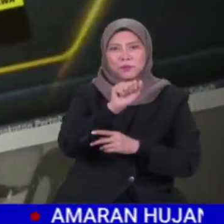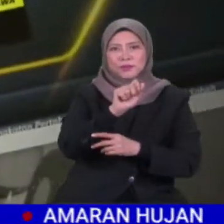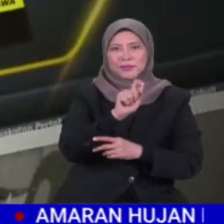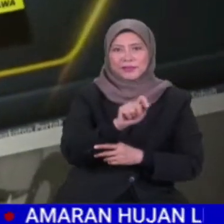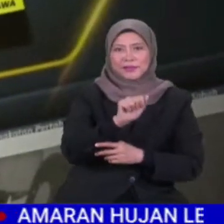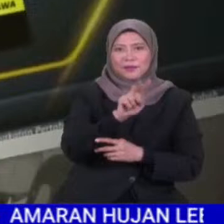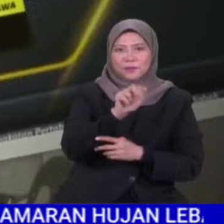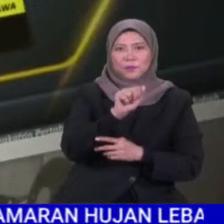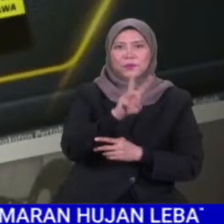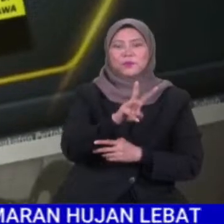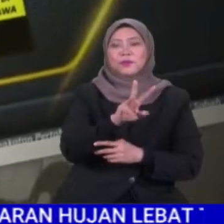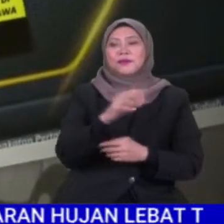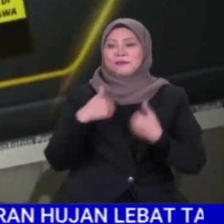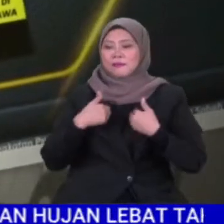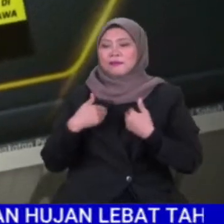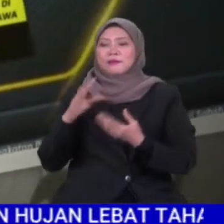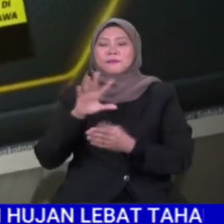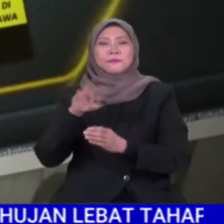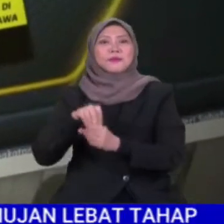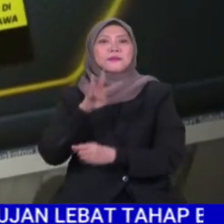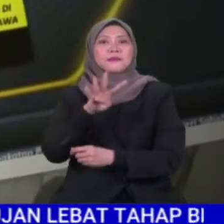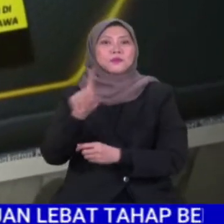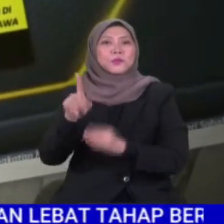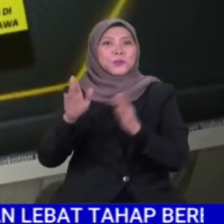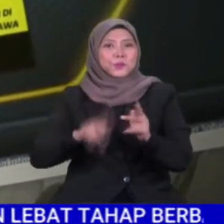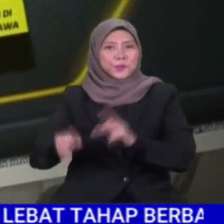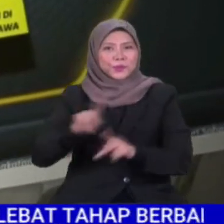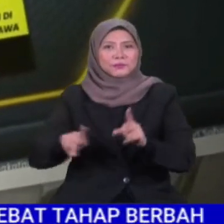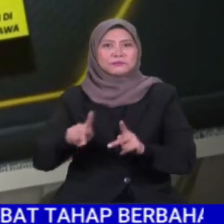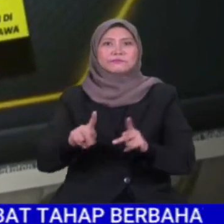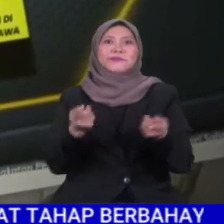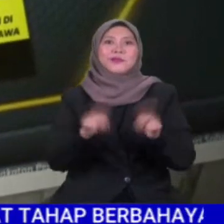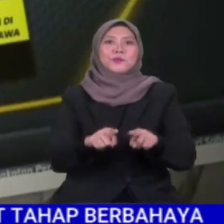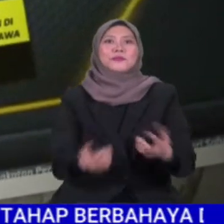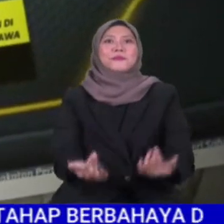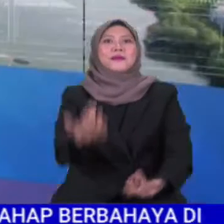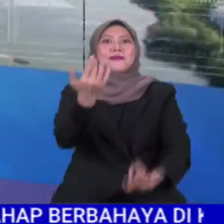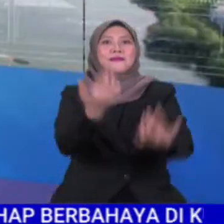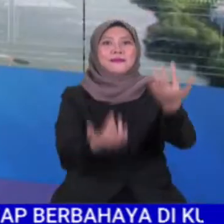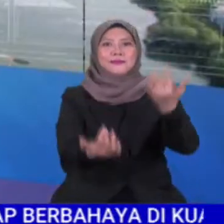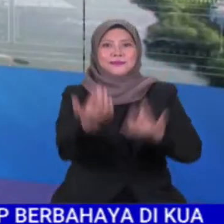Bagaimanapun ia hanya melibatkan 41 penduduk terjejas kebakaran.